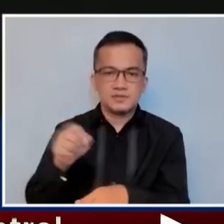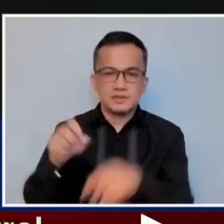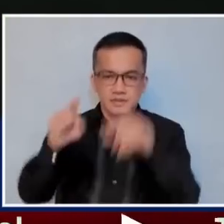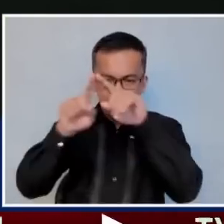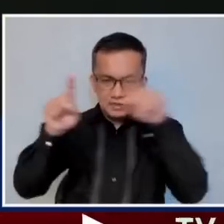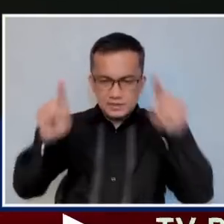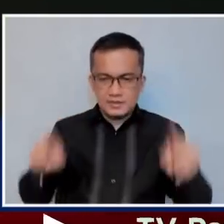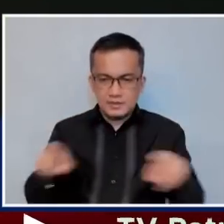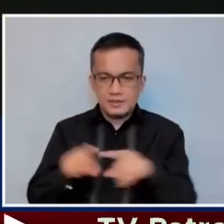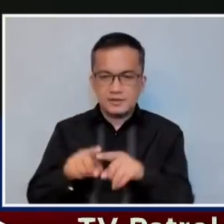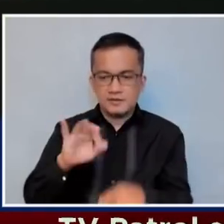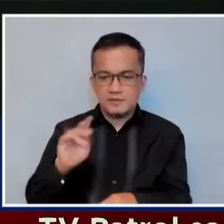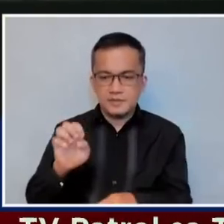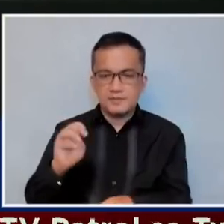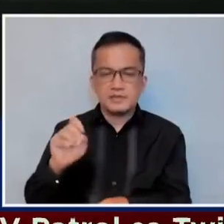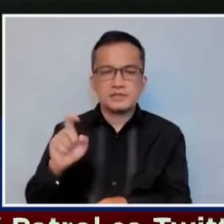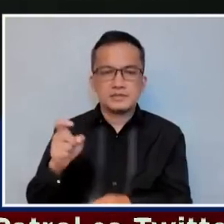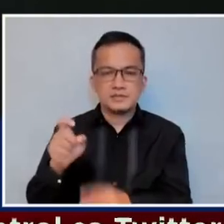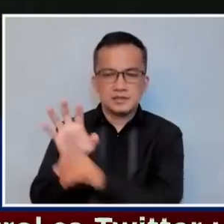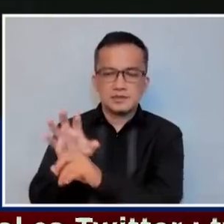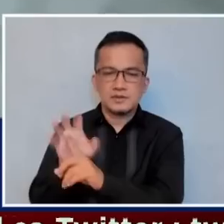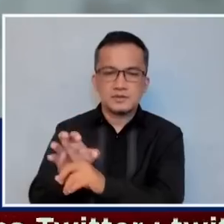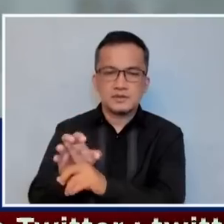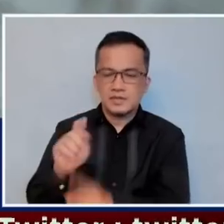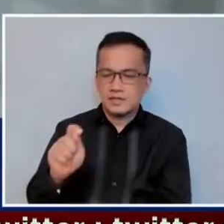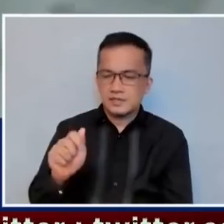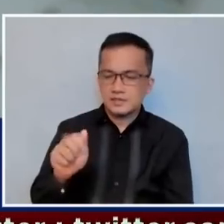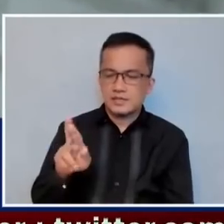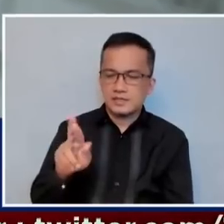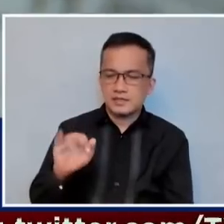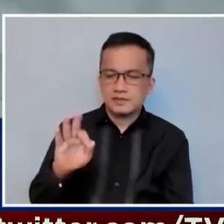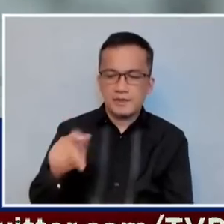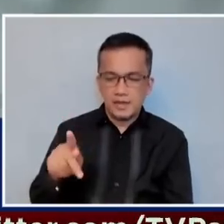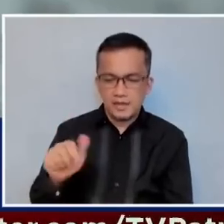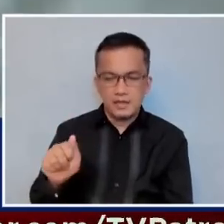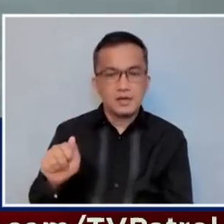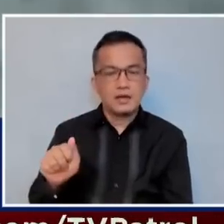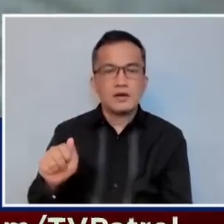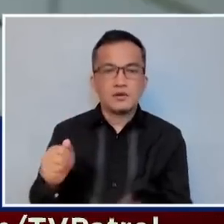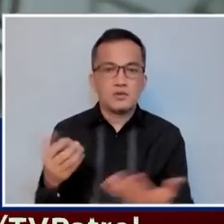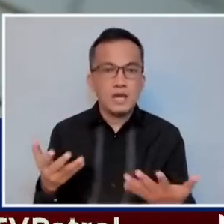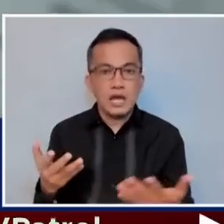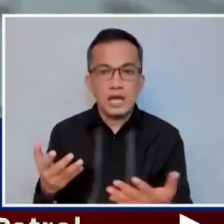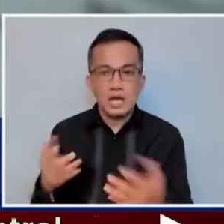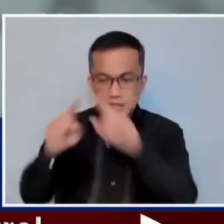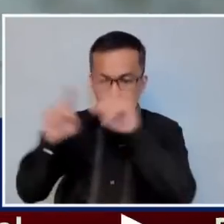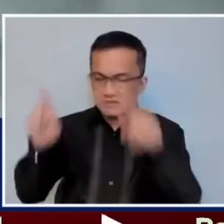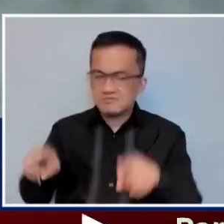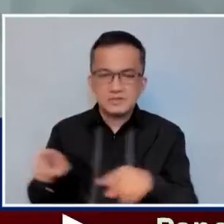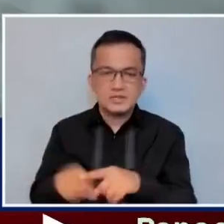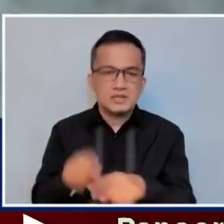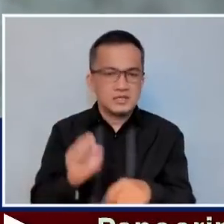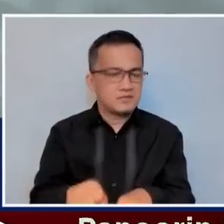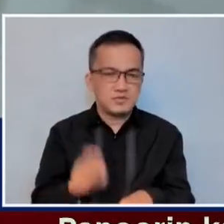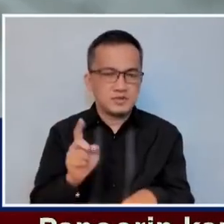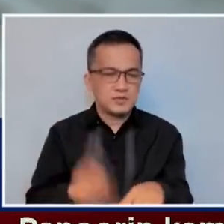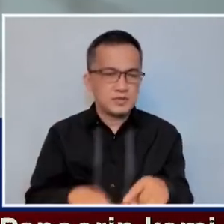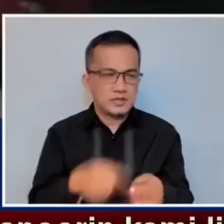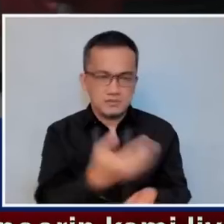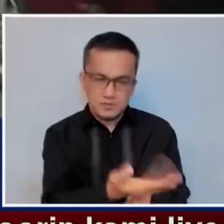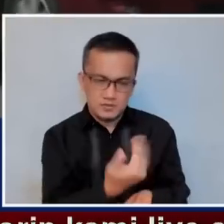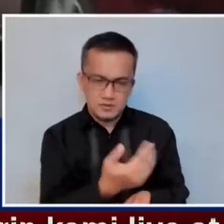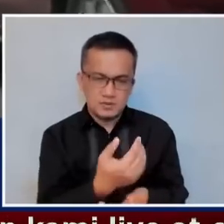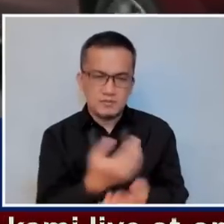matrix o mas kilala sa tawag na taripa. Kapag wala kasi ito, hindi pwedeng maningil ng bagong naaprubahang